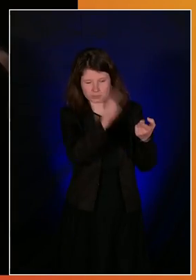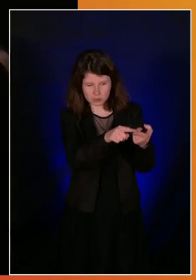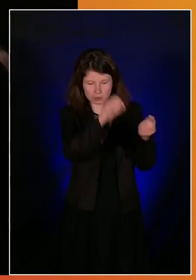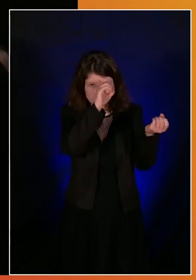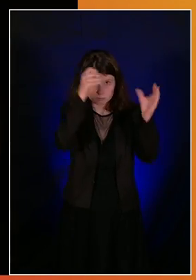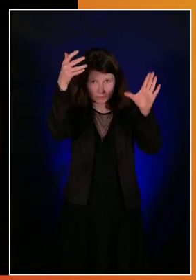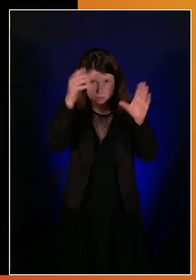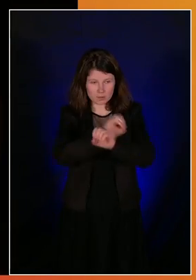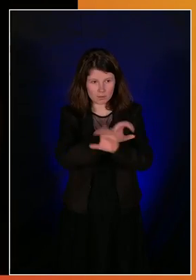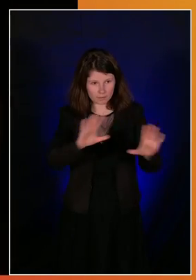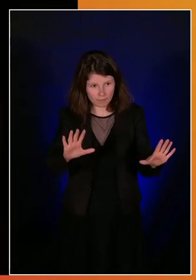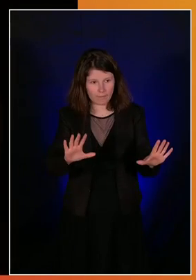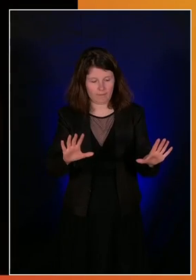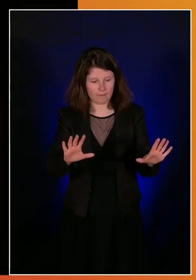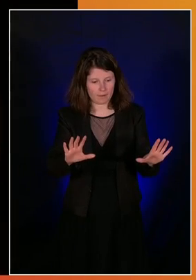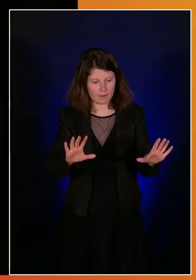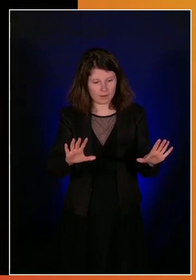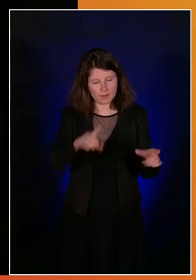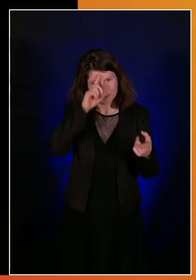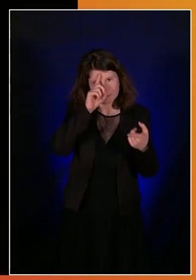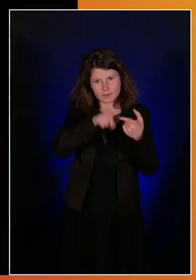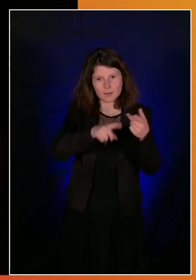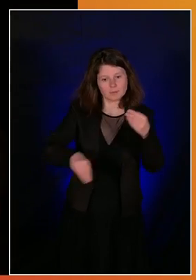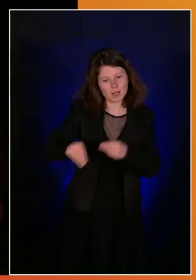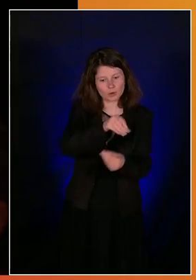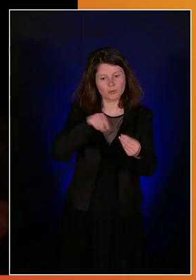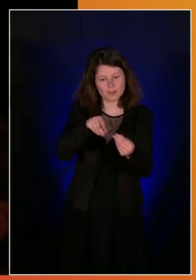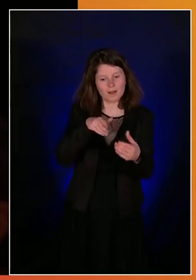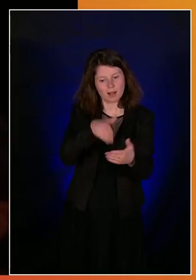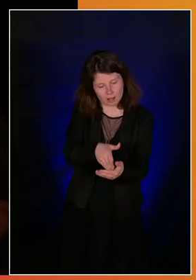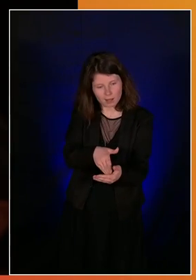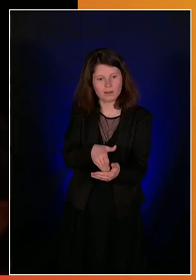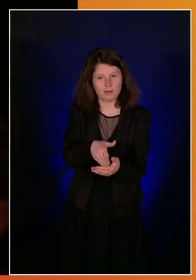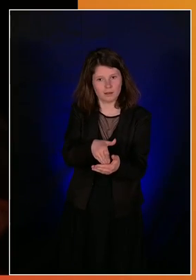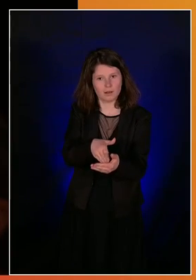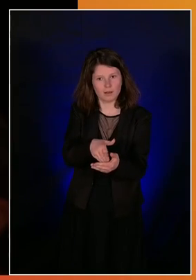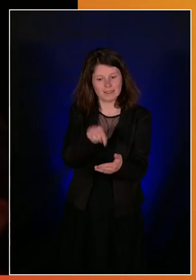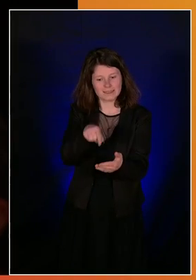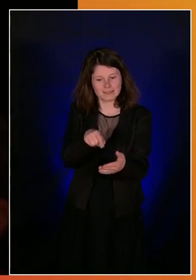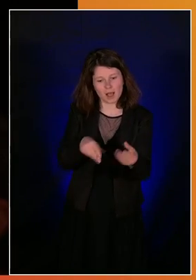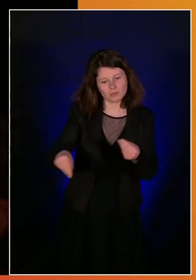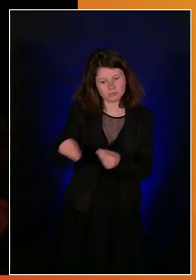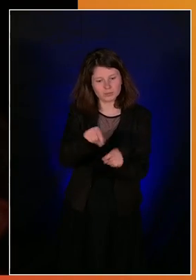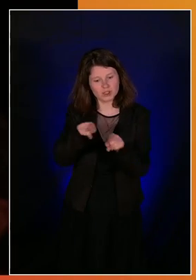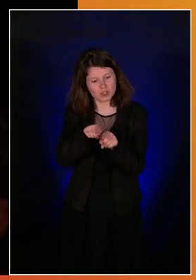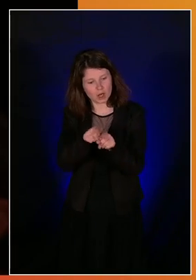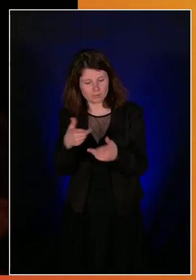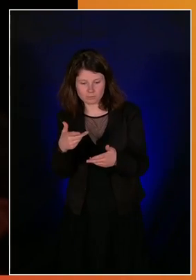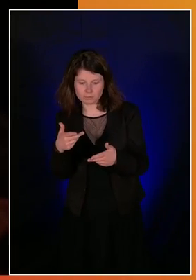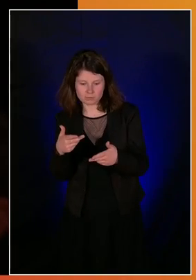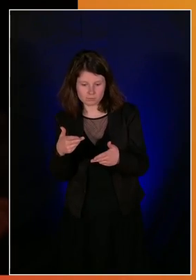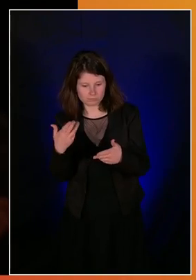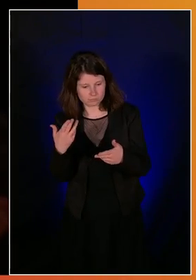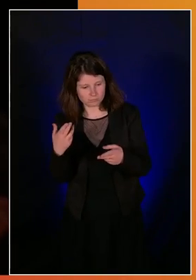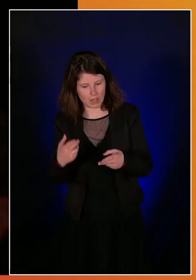blocage de l'économie seulle arme à ce jour à disposition de la classe ouvrière pour obtenir des